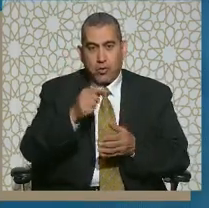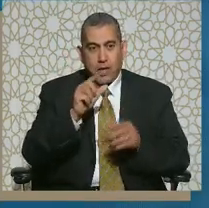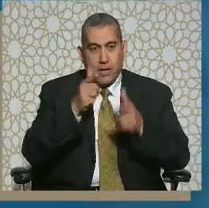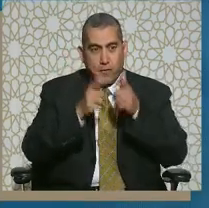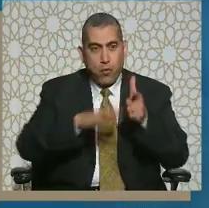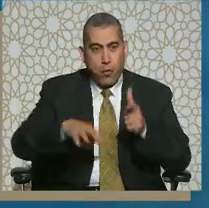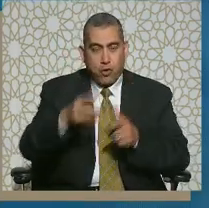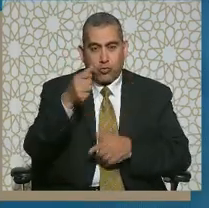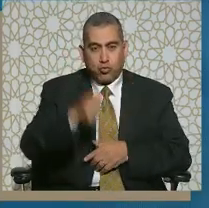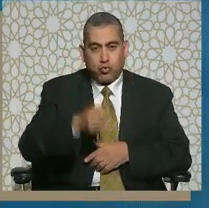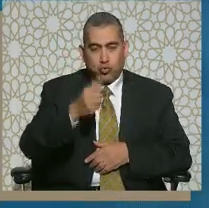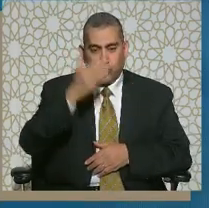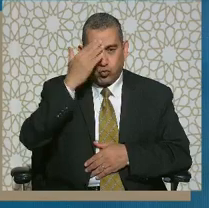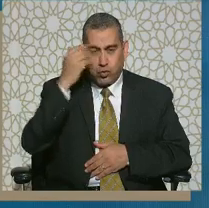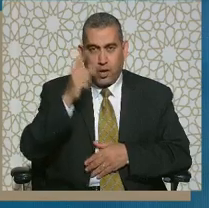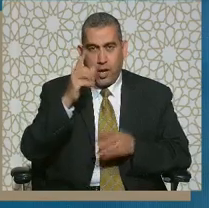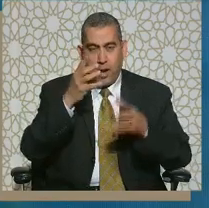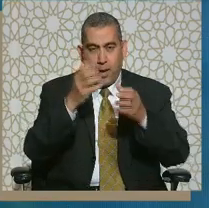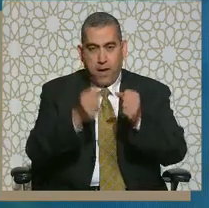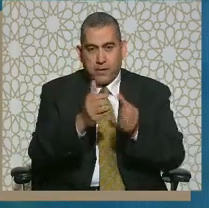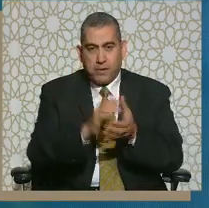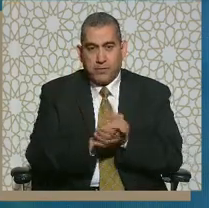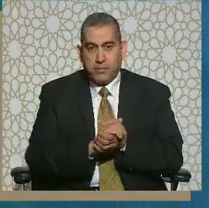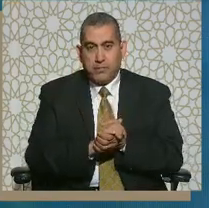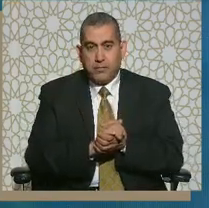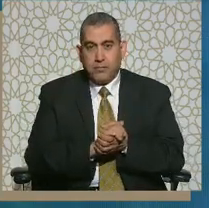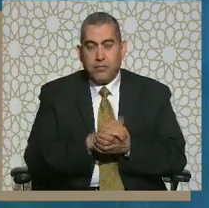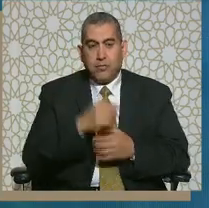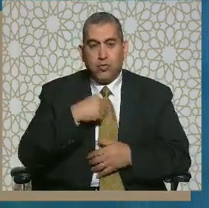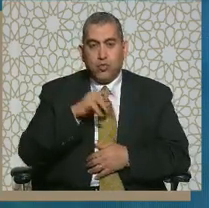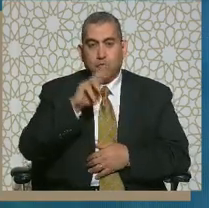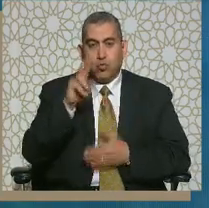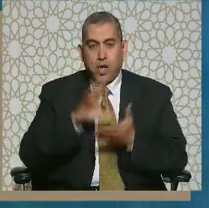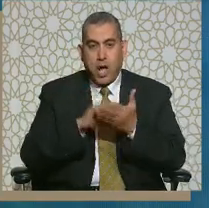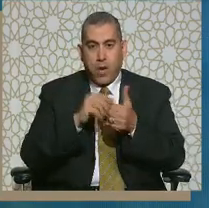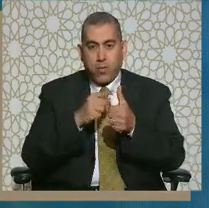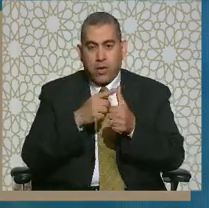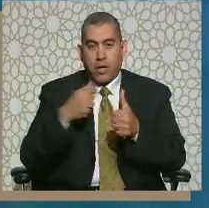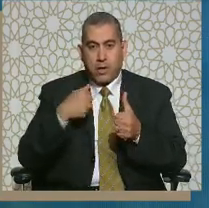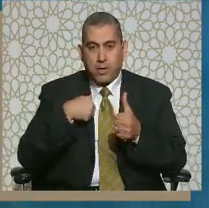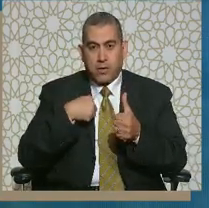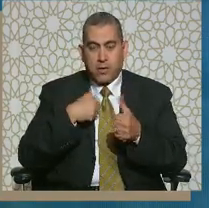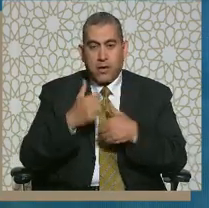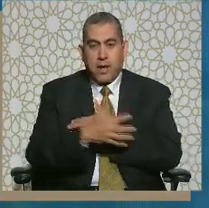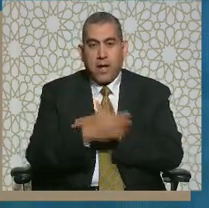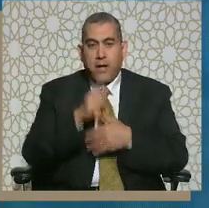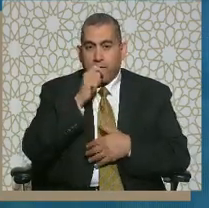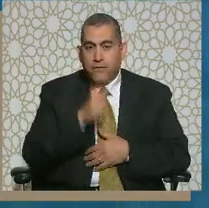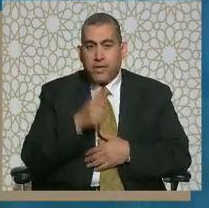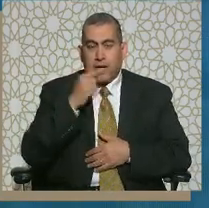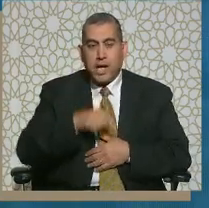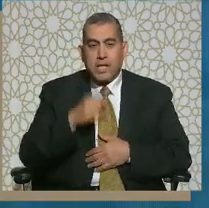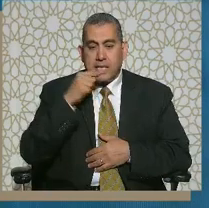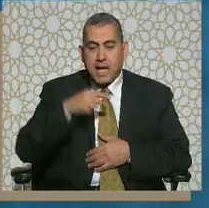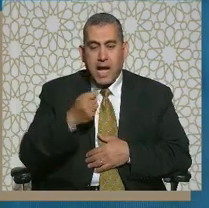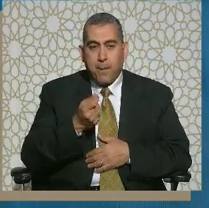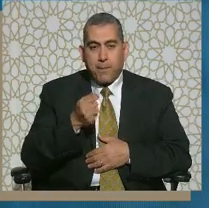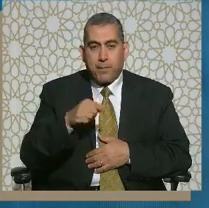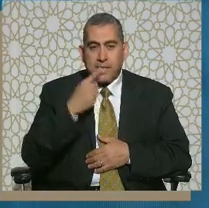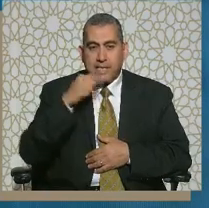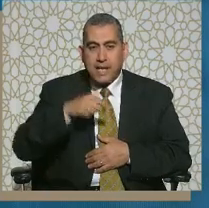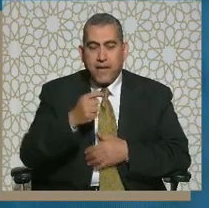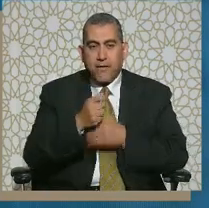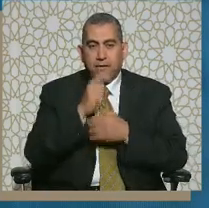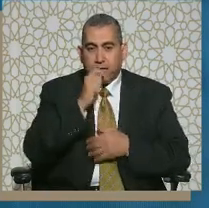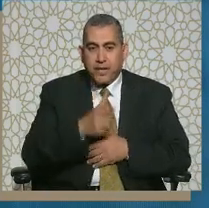تعثره الله يعز حضرتك اتفضلي استاذ الاستفسار الاولاني يا فندم حضرتك زكاه الفطر السنه دي كام بالضبط زكاه الفطر